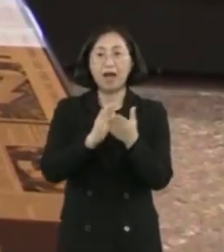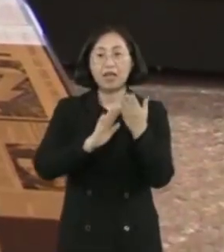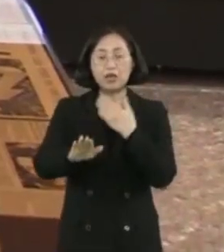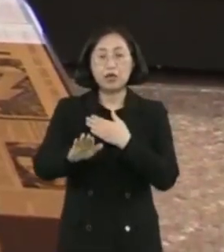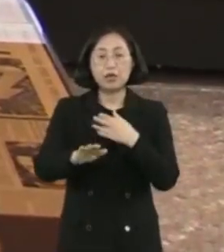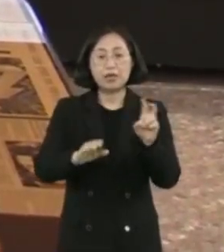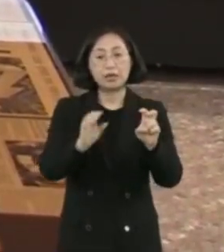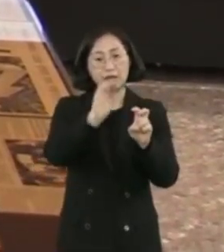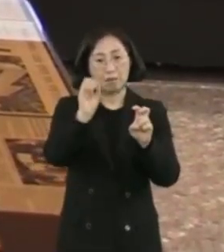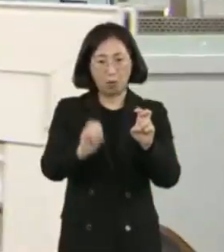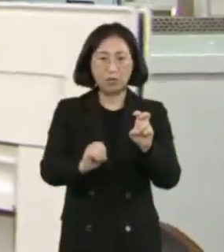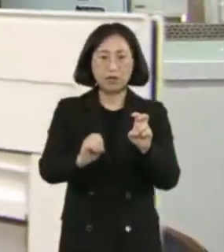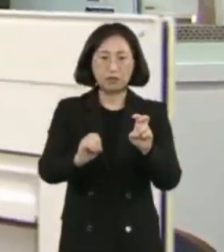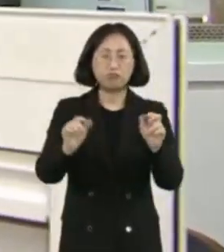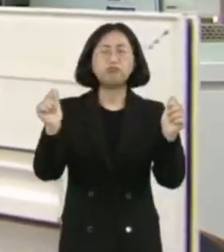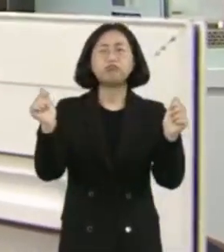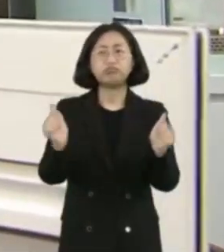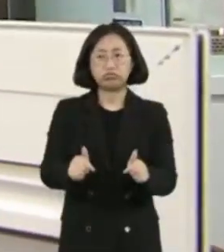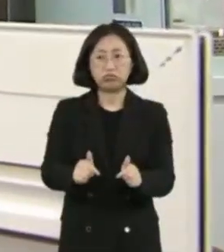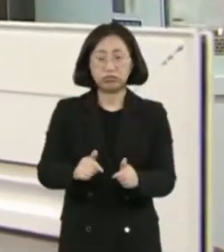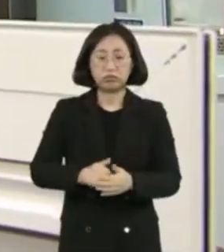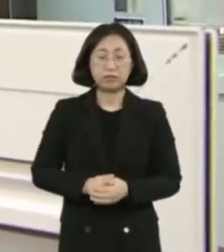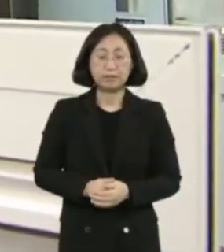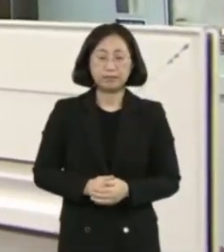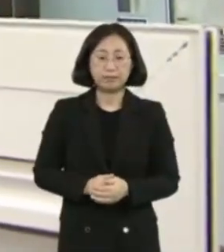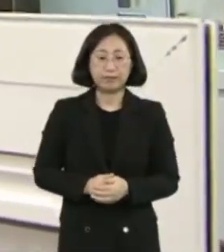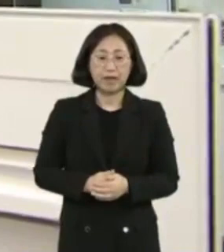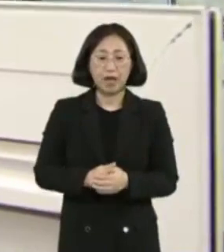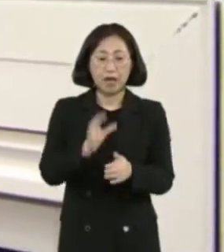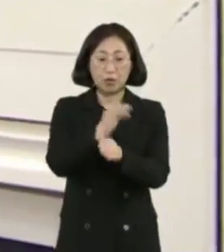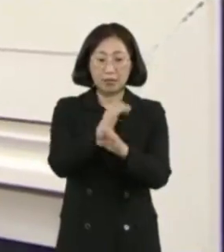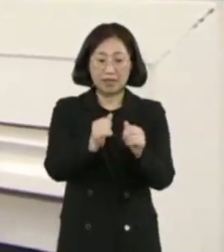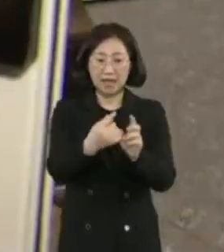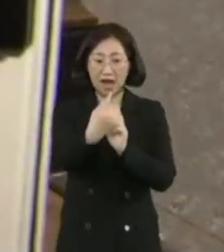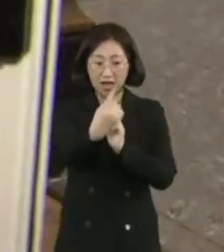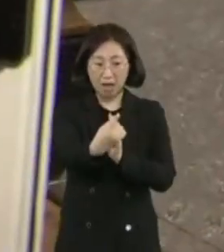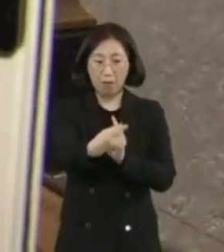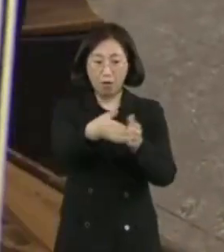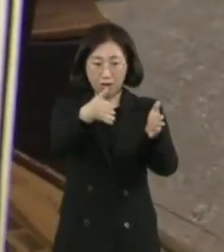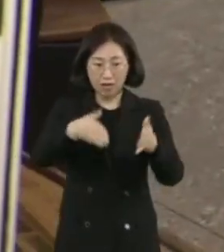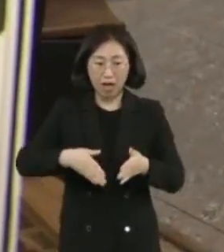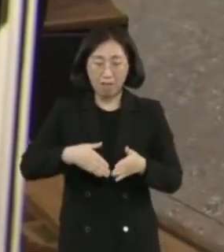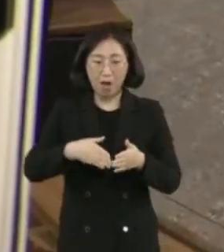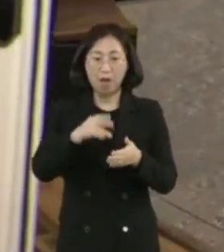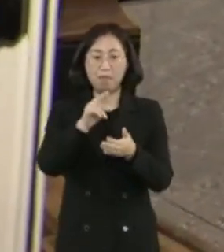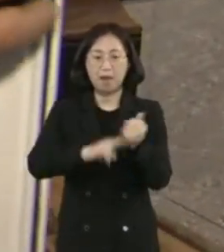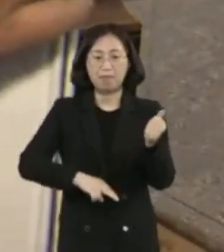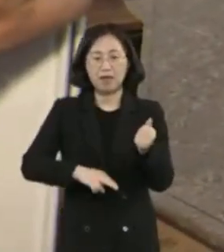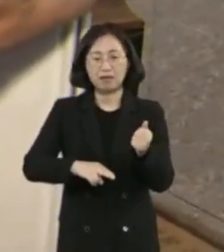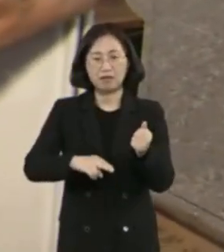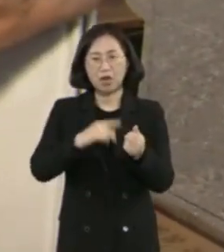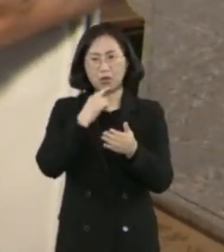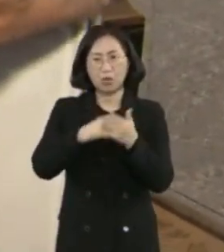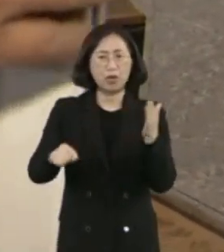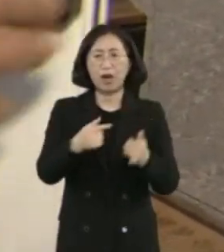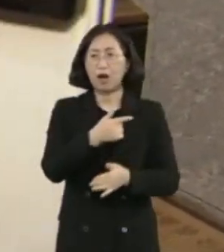실적이 20%가량 쪼그러들었고 특히 소비자 개별 판매는 타격이 더